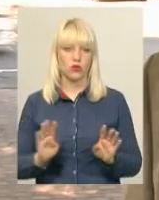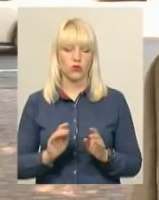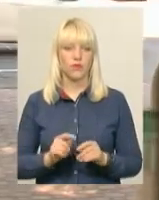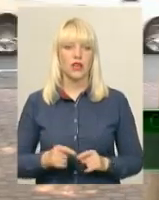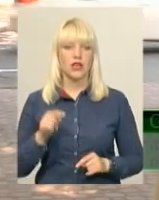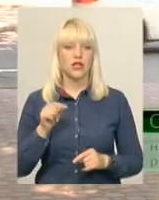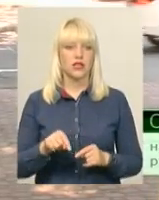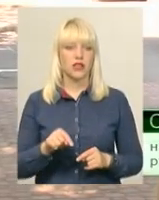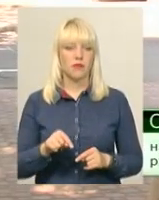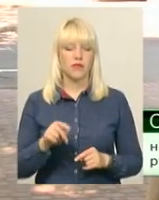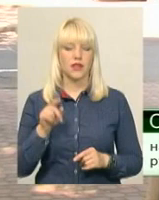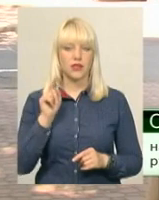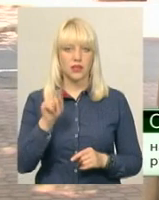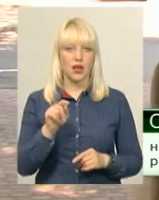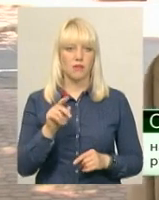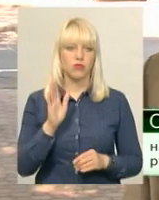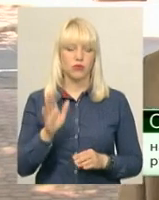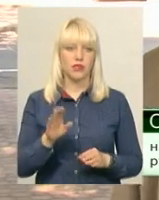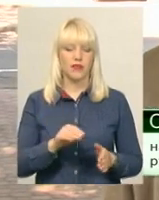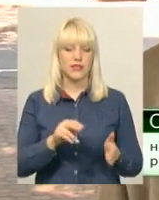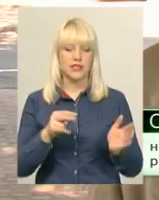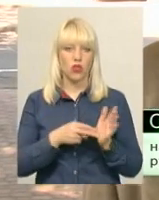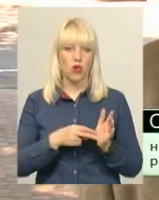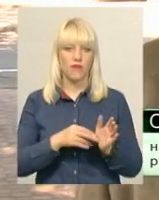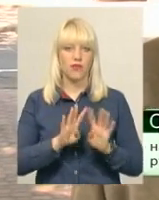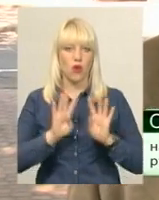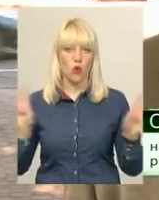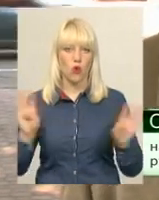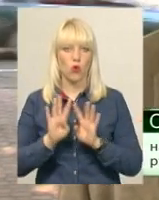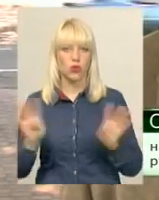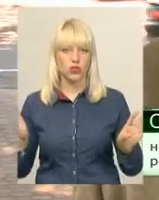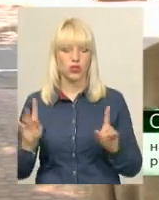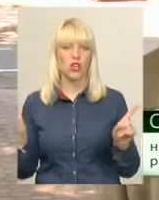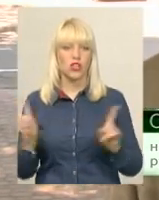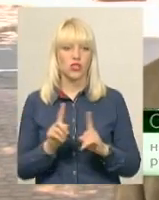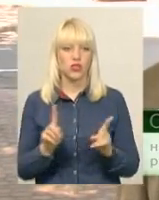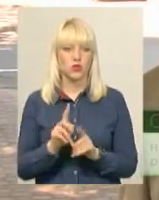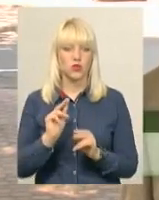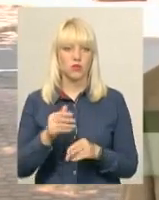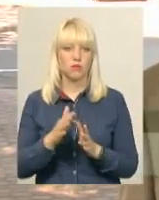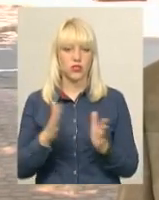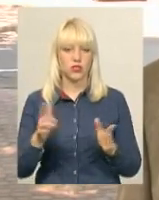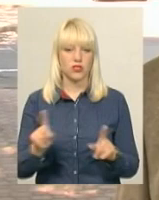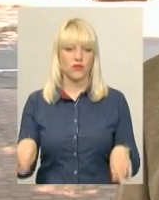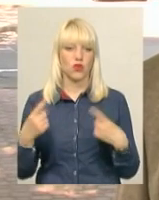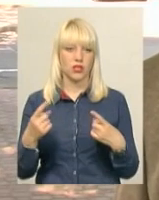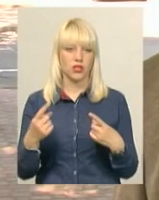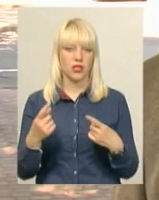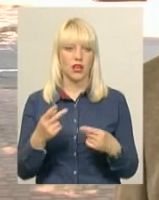по центру проїзної частини встановлено огородження, для того, щоб чим більше створити,